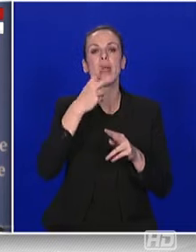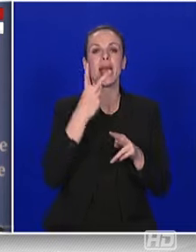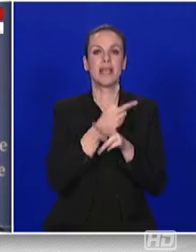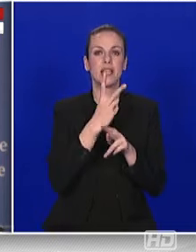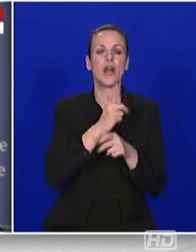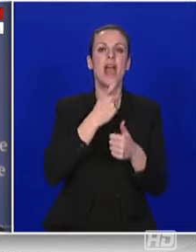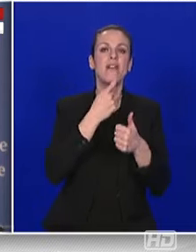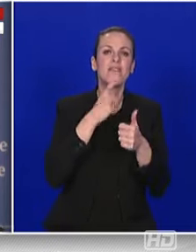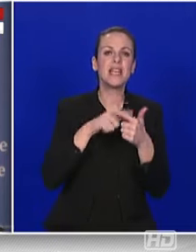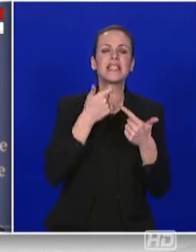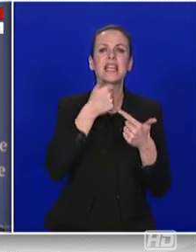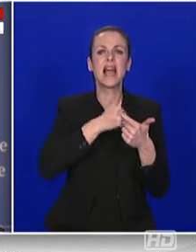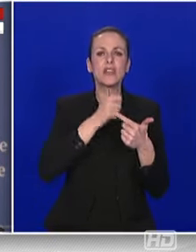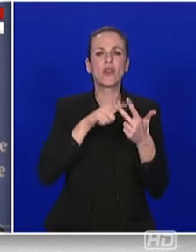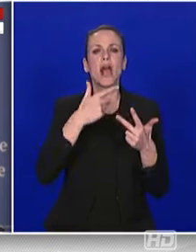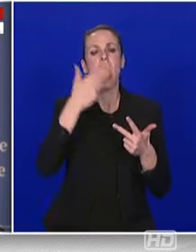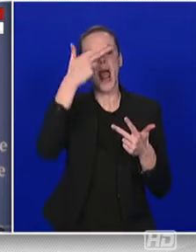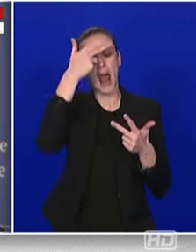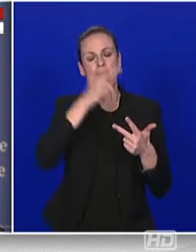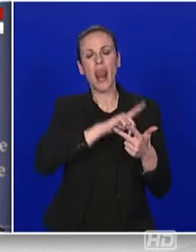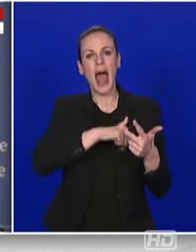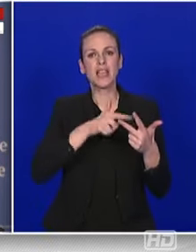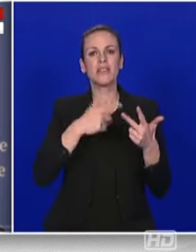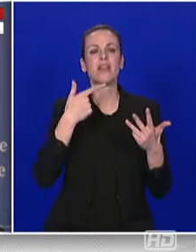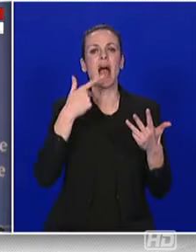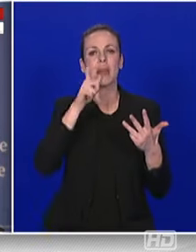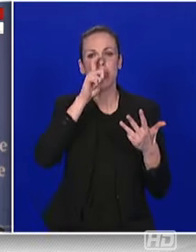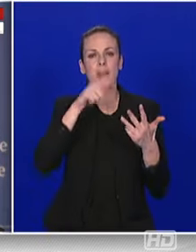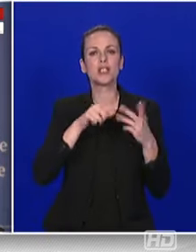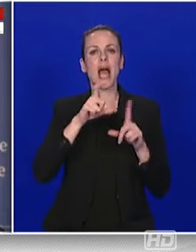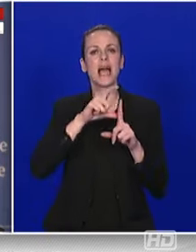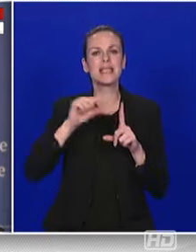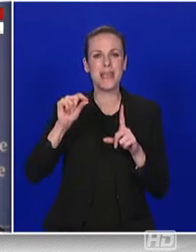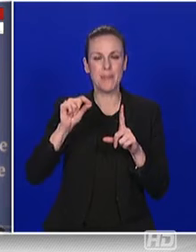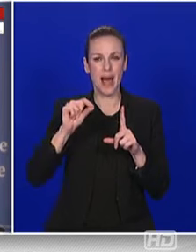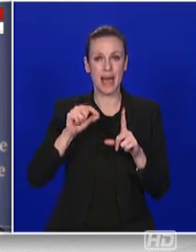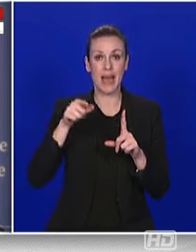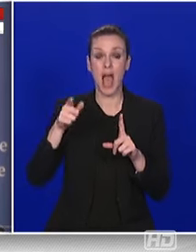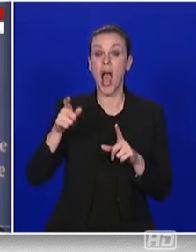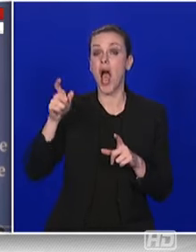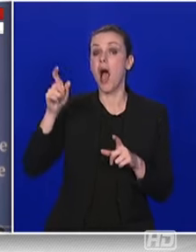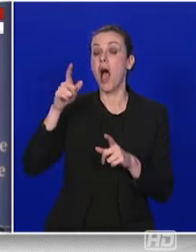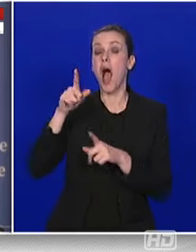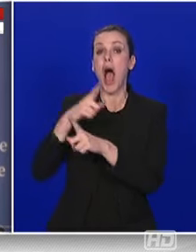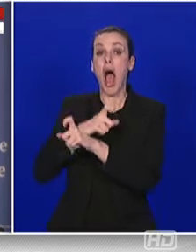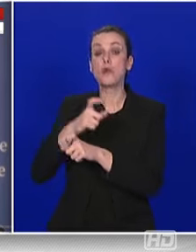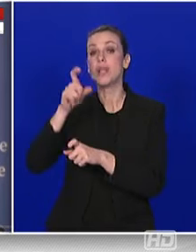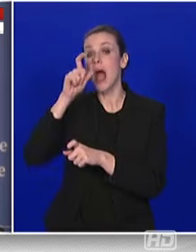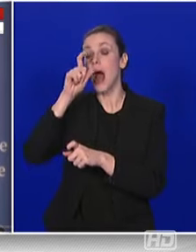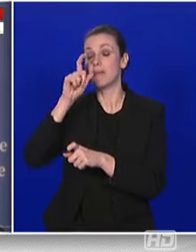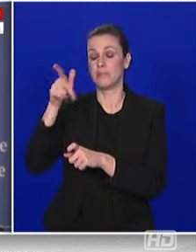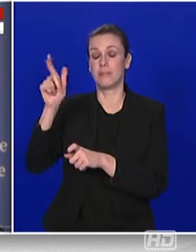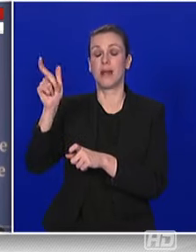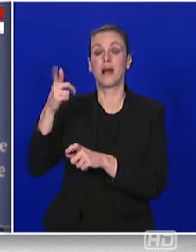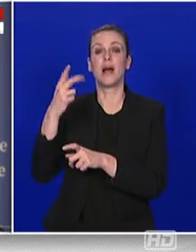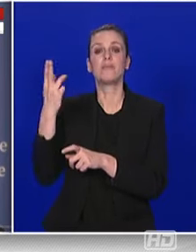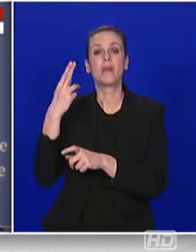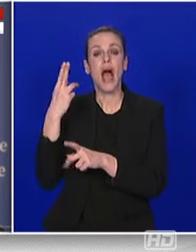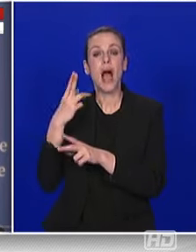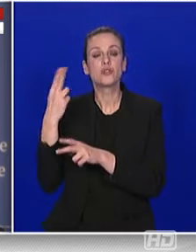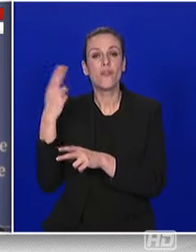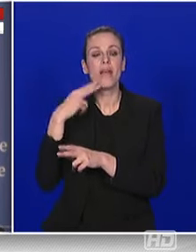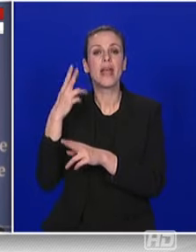Estoniju, Dansku, Latviju, Njemačku i Cipar. Situacija u Sloveniji i Austriji je duplo teža, situacija u Italiji i Češkoj 3